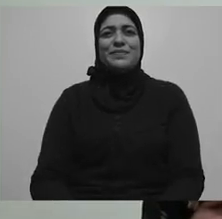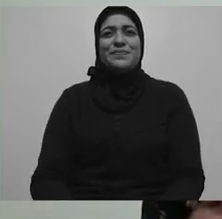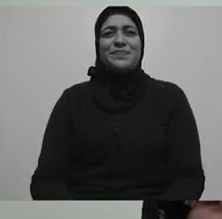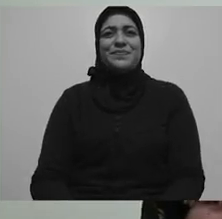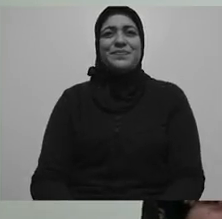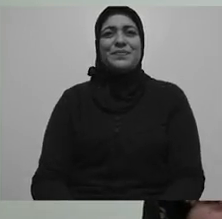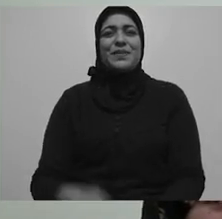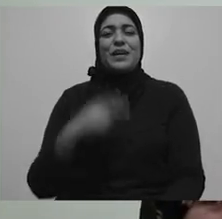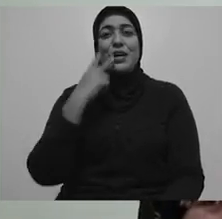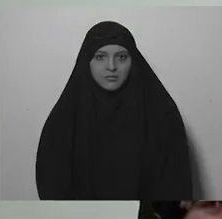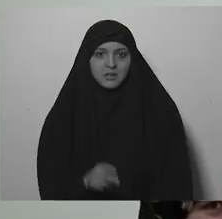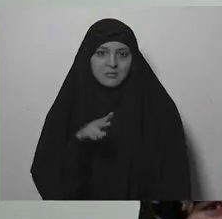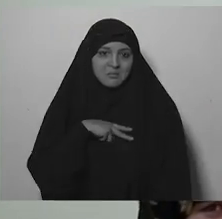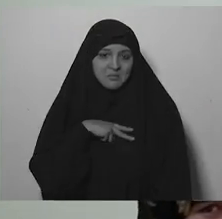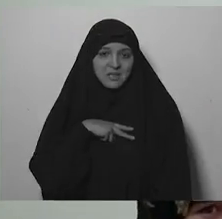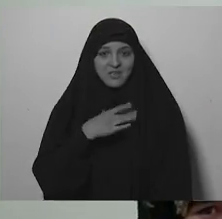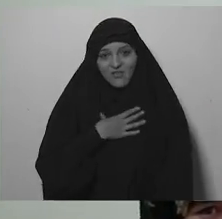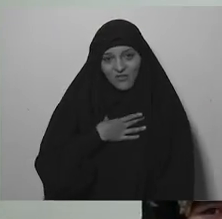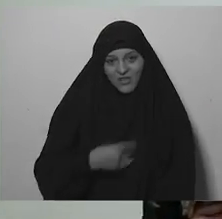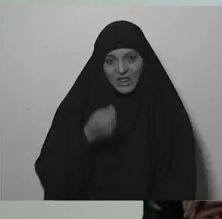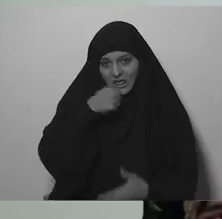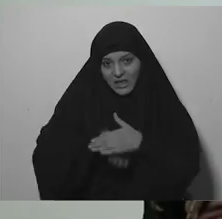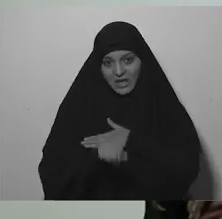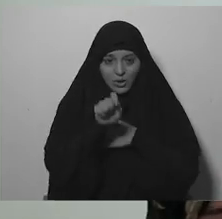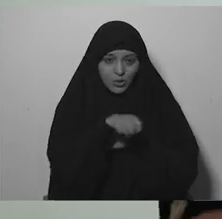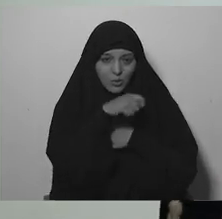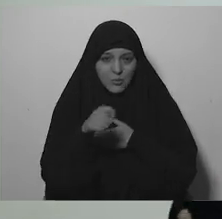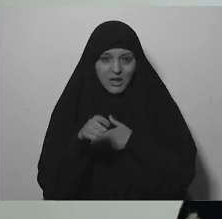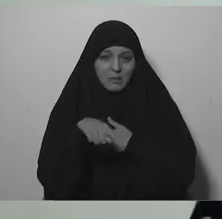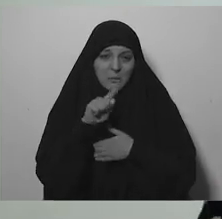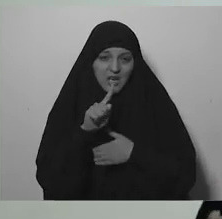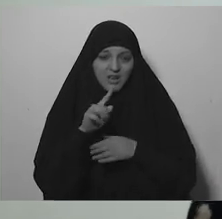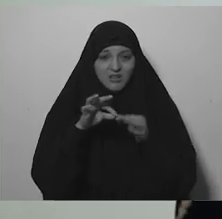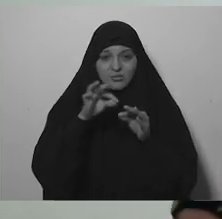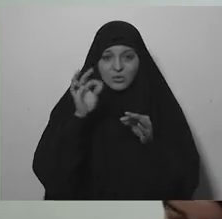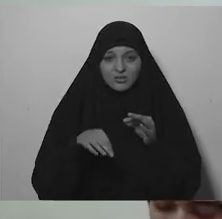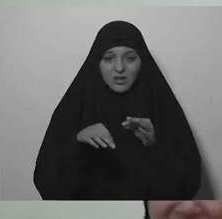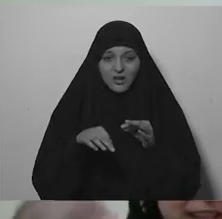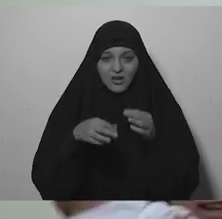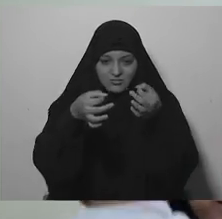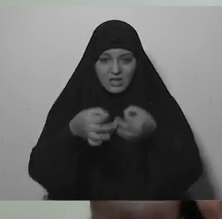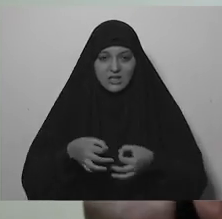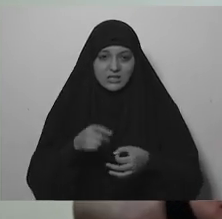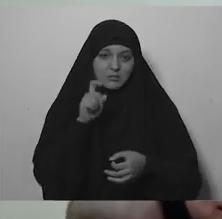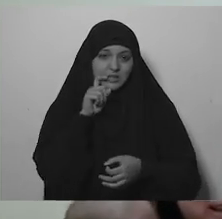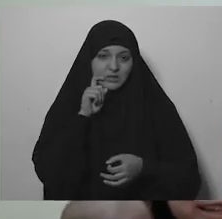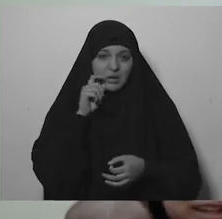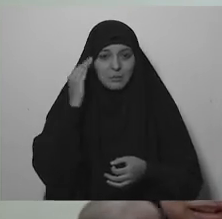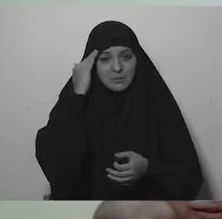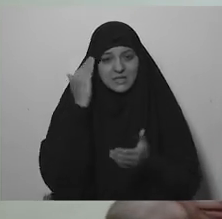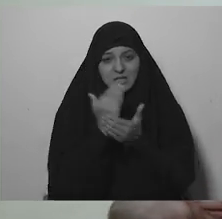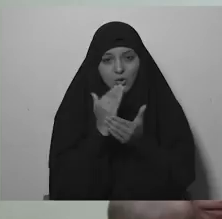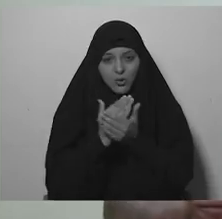l'appel à son grand-père. Concernant ma petite fille, qui n'est normale, mais en fin de compte, elle a des